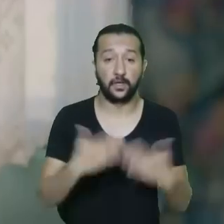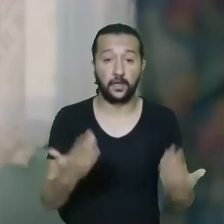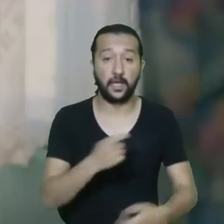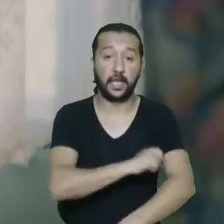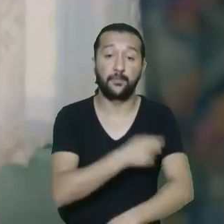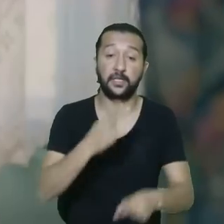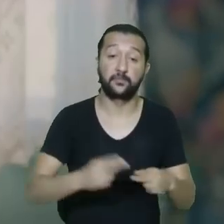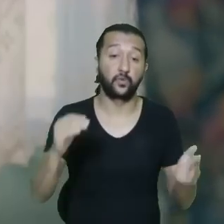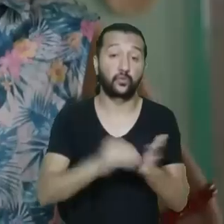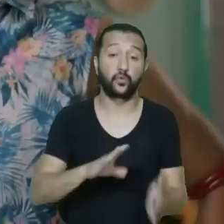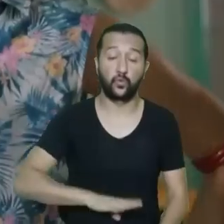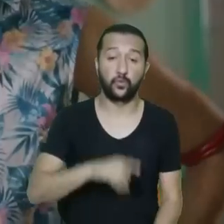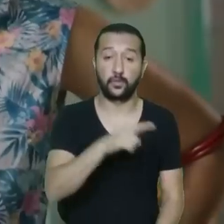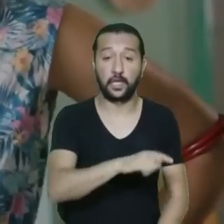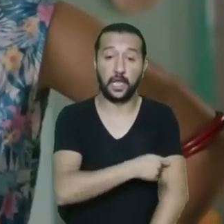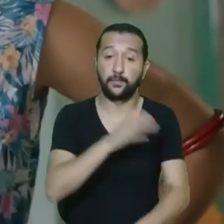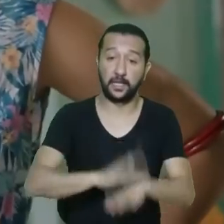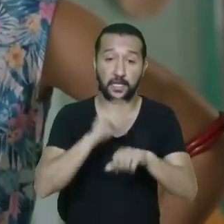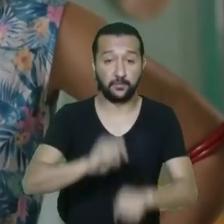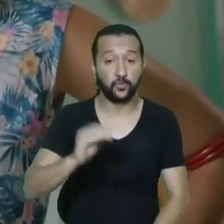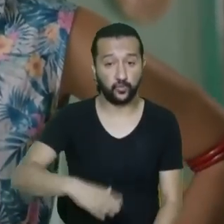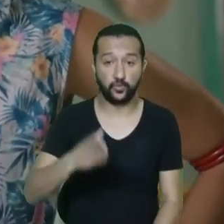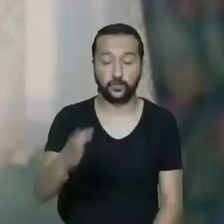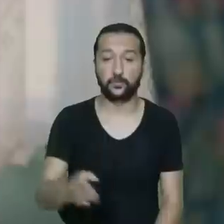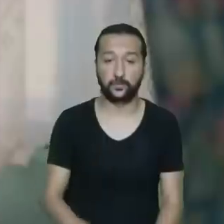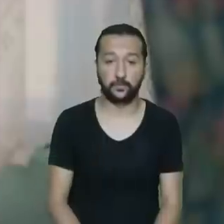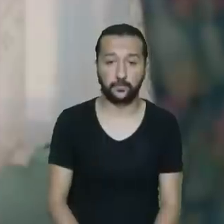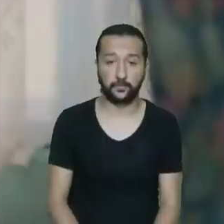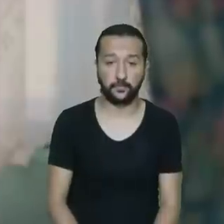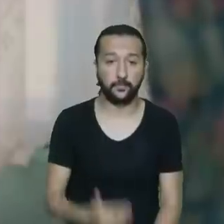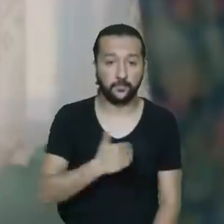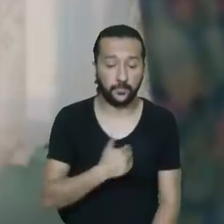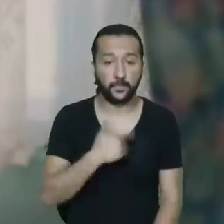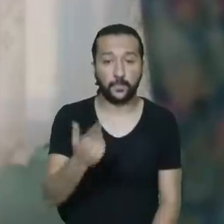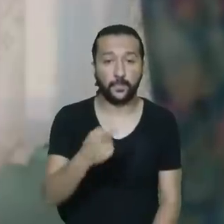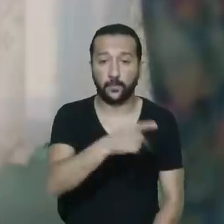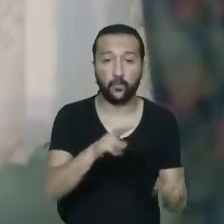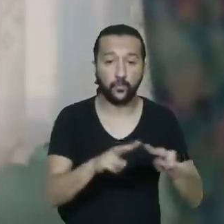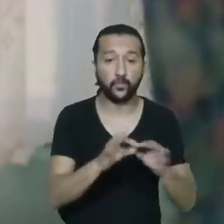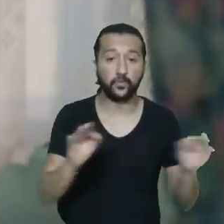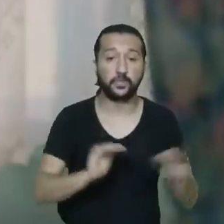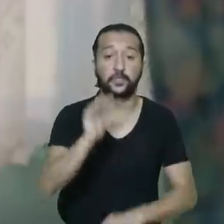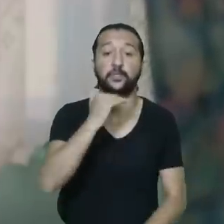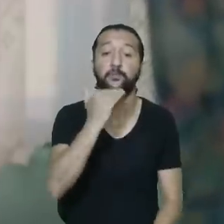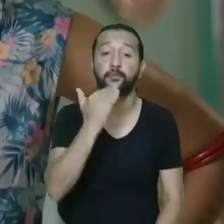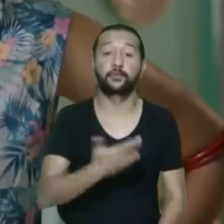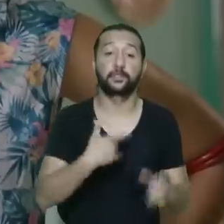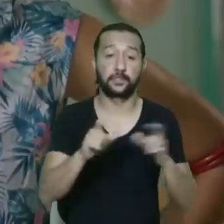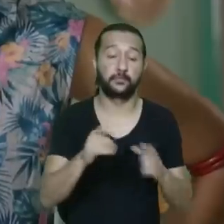Alman ismi koyacak ona. Alman yapacak çocuğu. Ben ama yani muzusuz yaşayamam ki